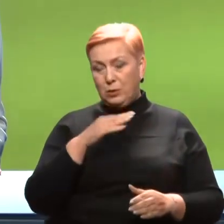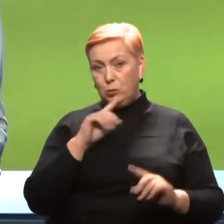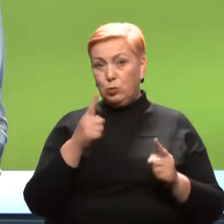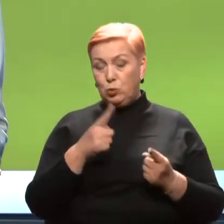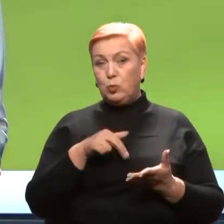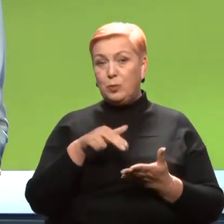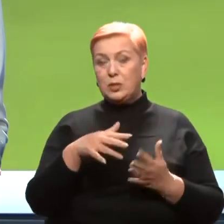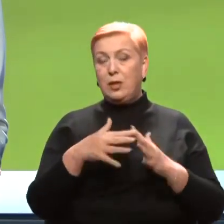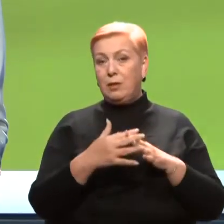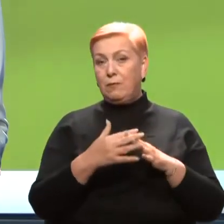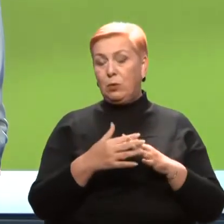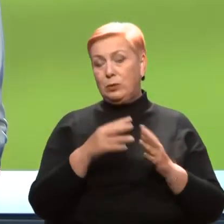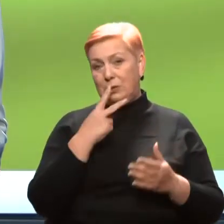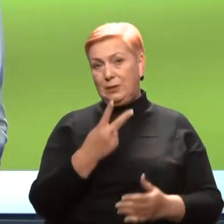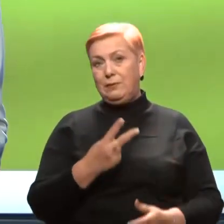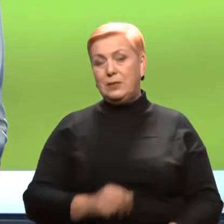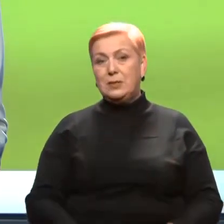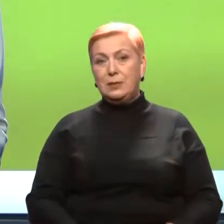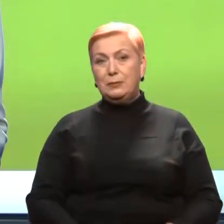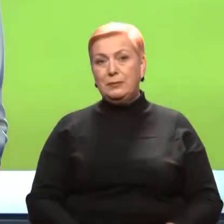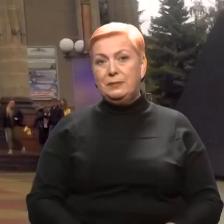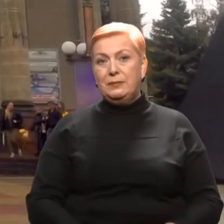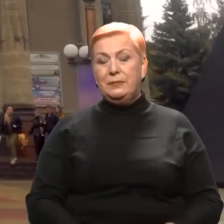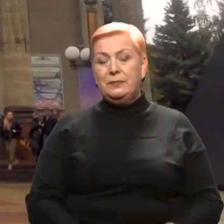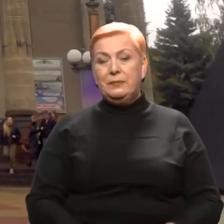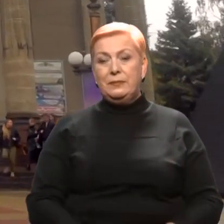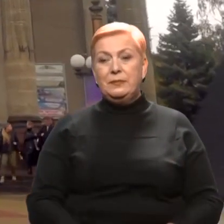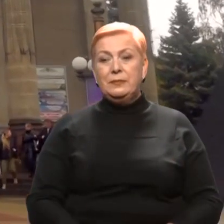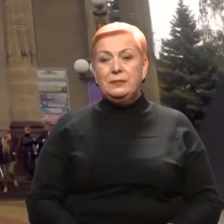на фронт? Дивіться.